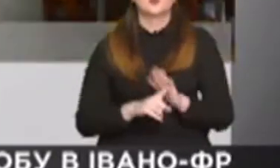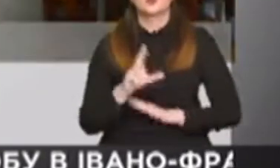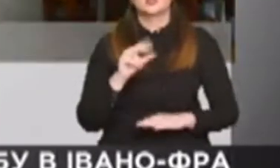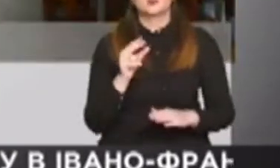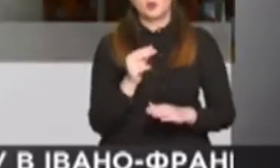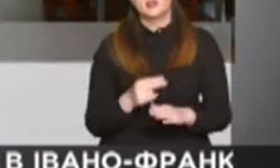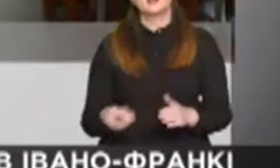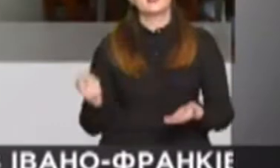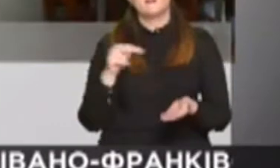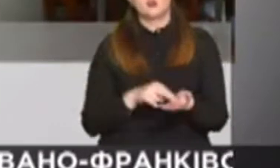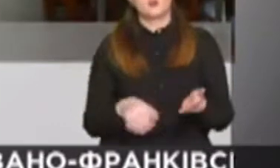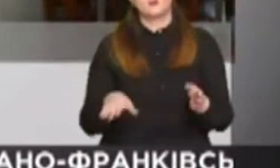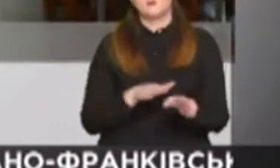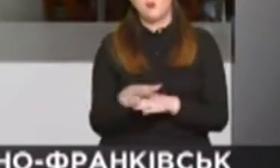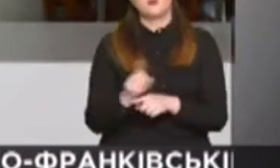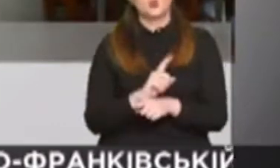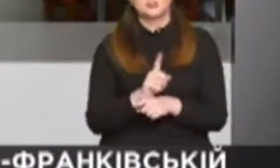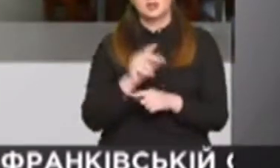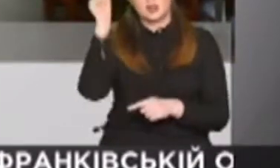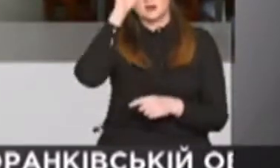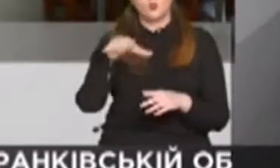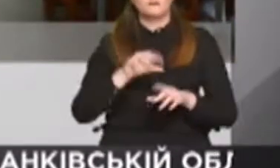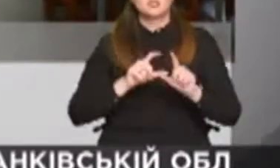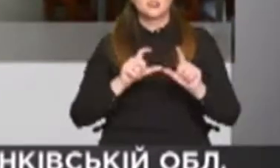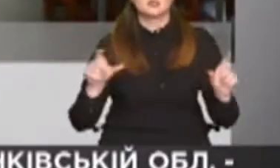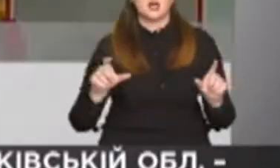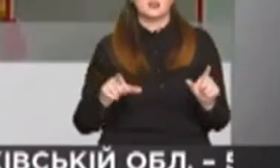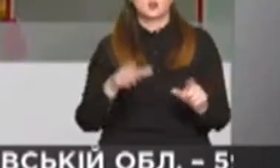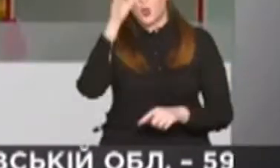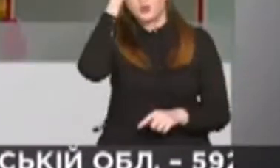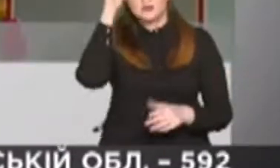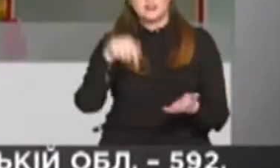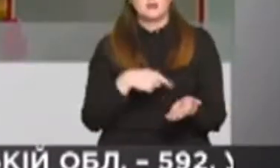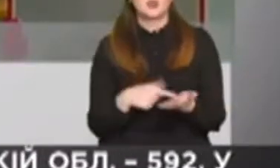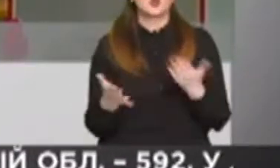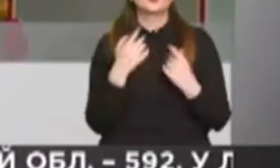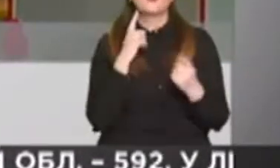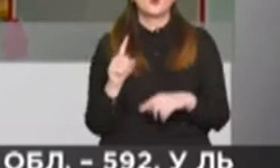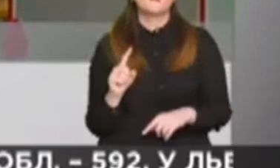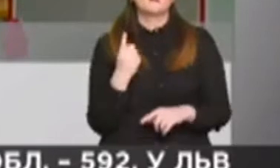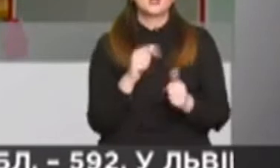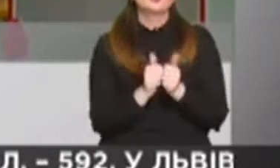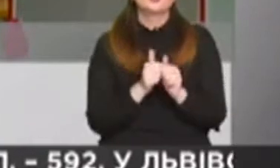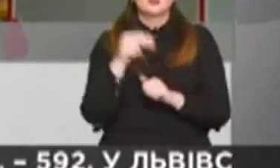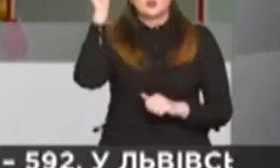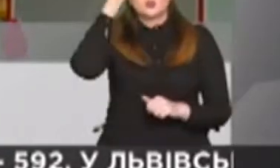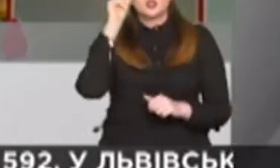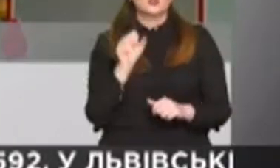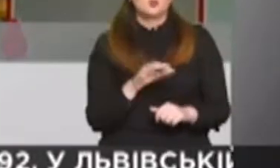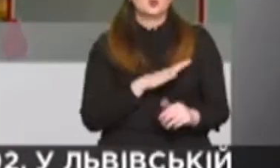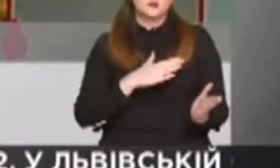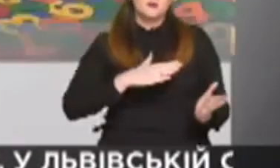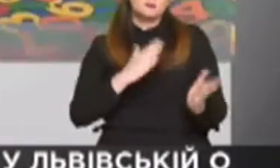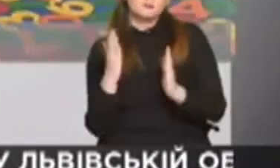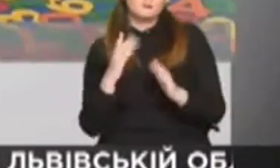понеділка відновити повноцінне навчання у всіх закладах освіти міста. А дивіться, якщо говорити, наприклад, про першу зміну занять, чи можливо